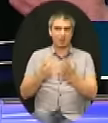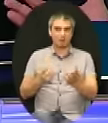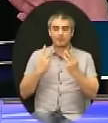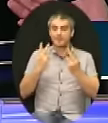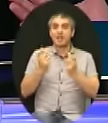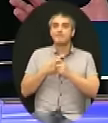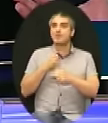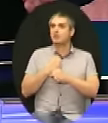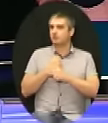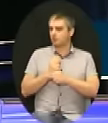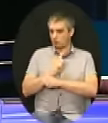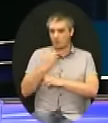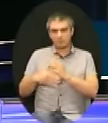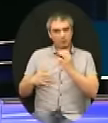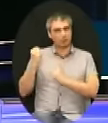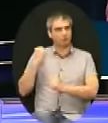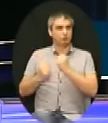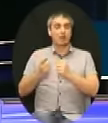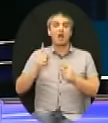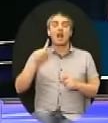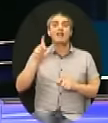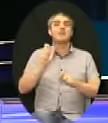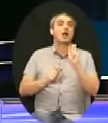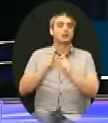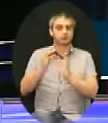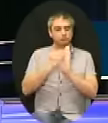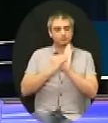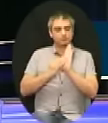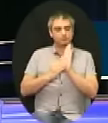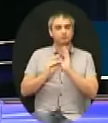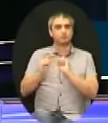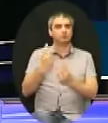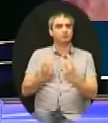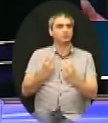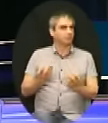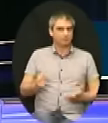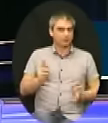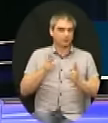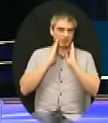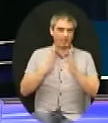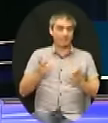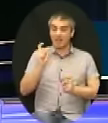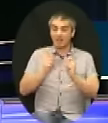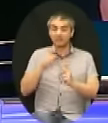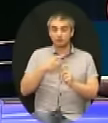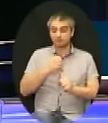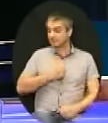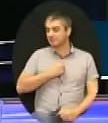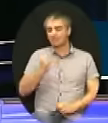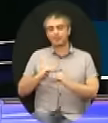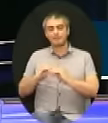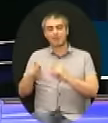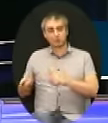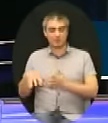בעיקר מפלגת העבודה בתקופה האחרונה. אלפי אנשים נרשמו להתפקד. זה לא יאמן, אנשים מהימין